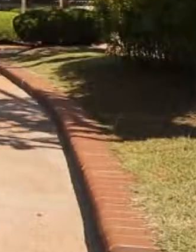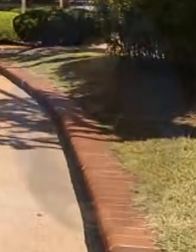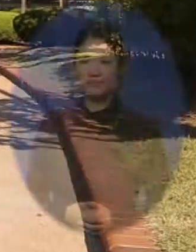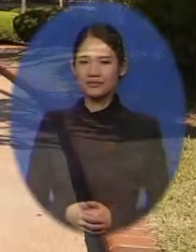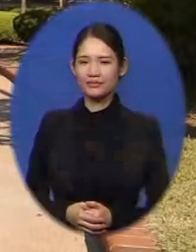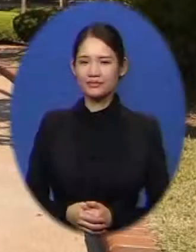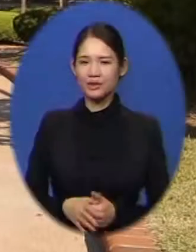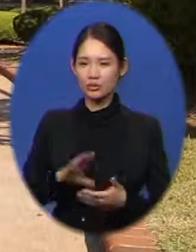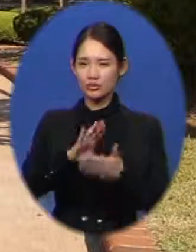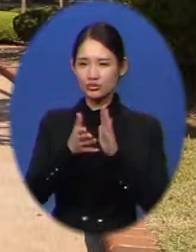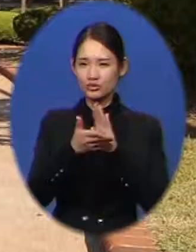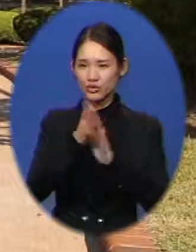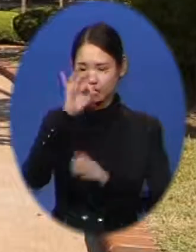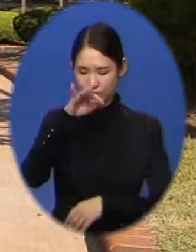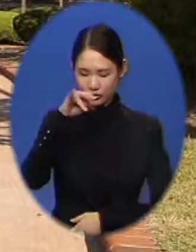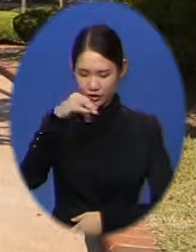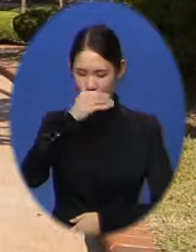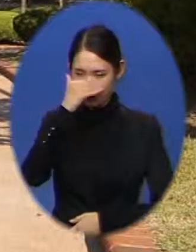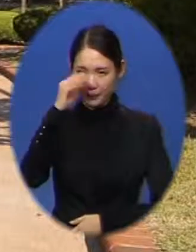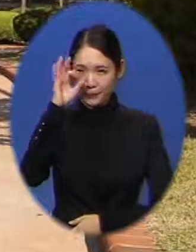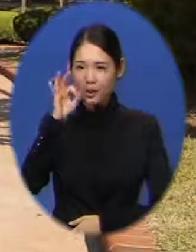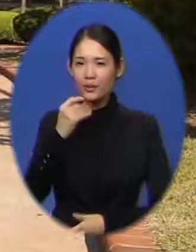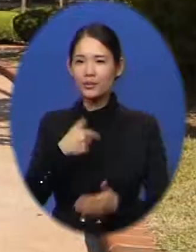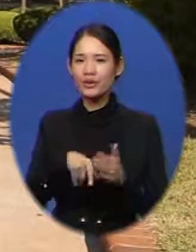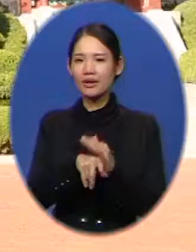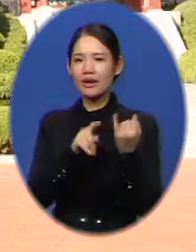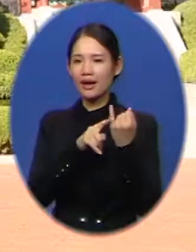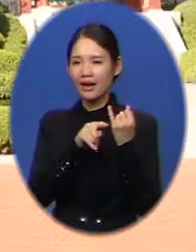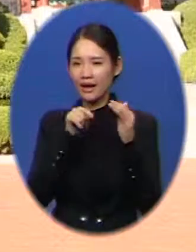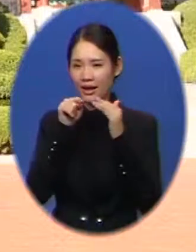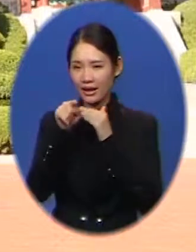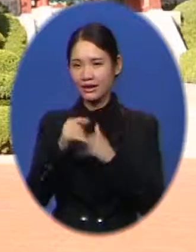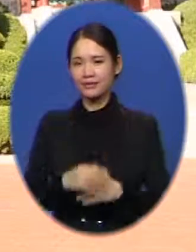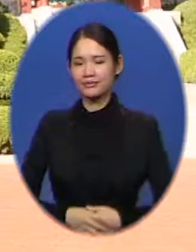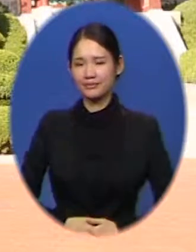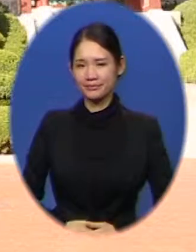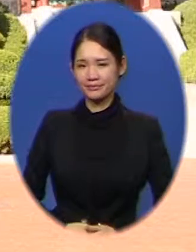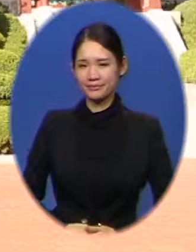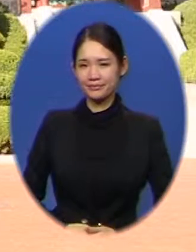강릉의 문화유산을 좀 더 알아보기 위해 나선 테일러.